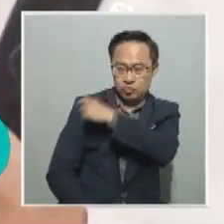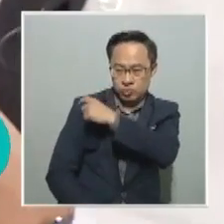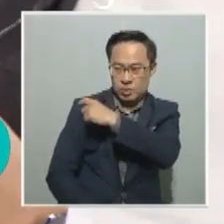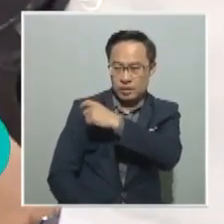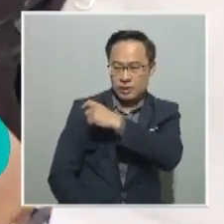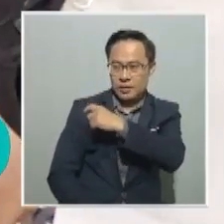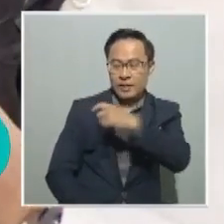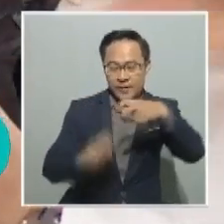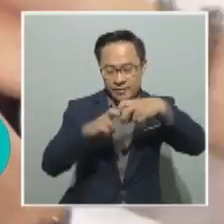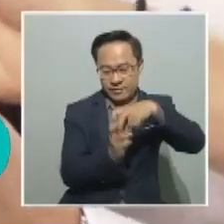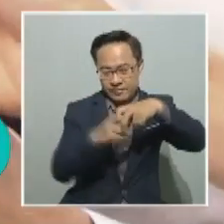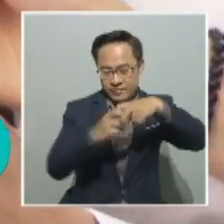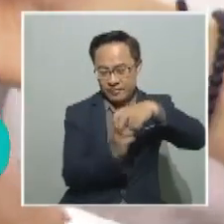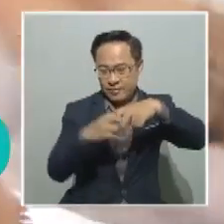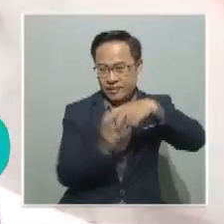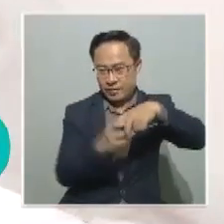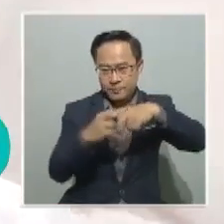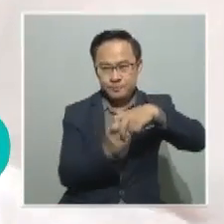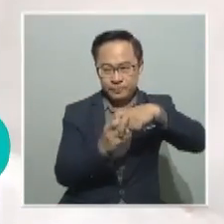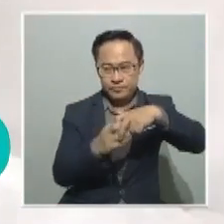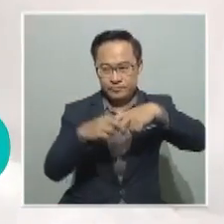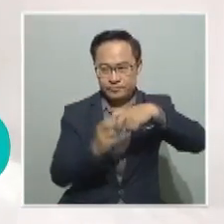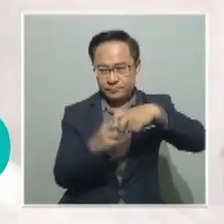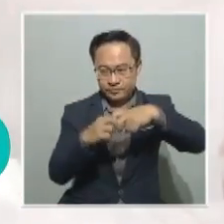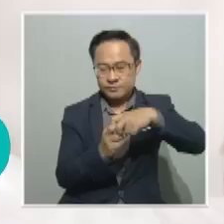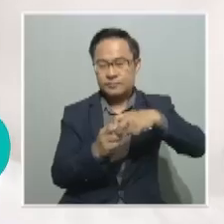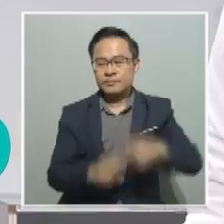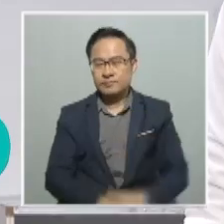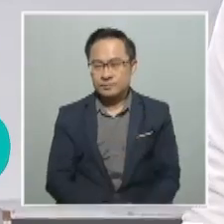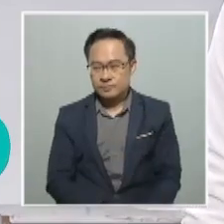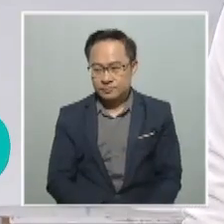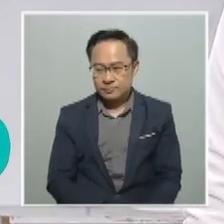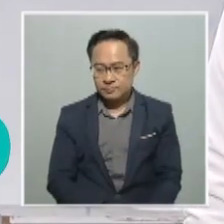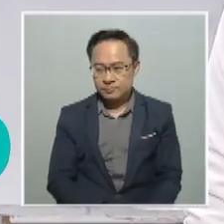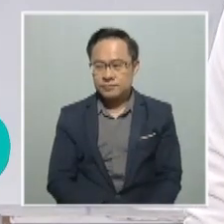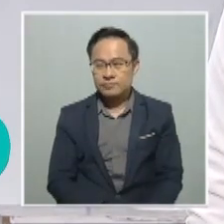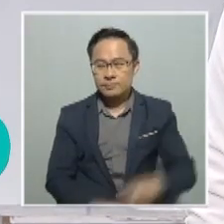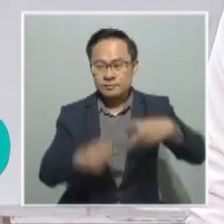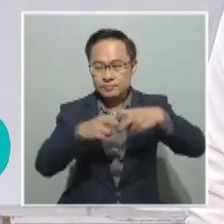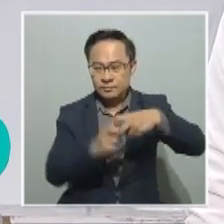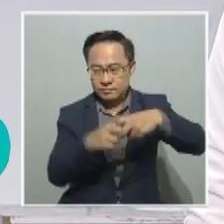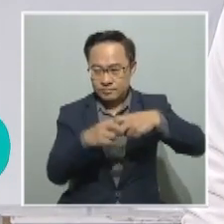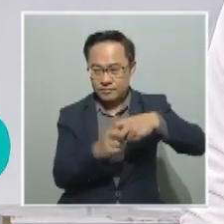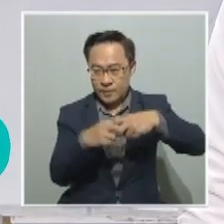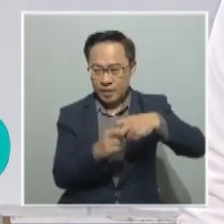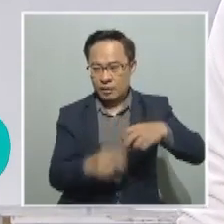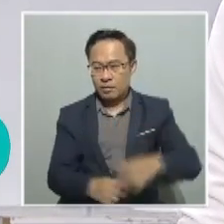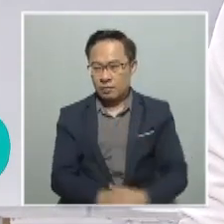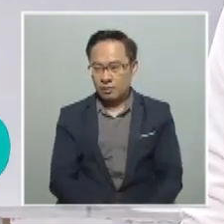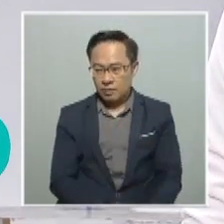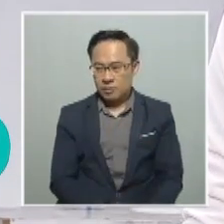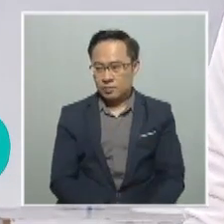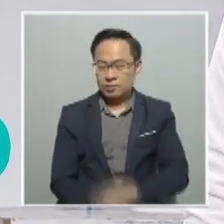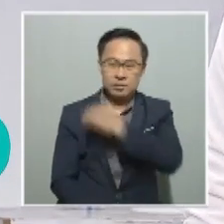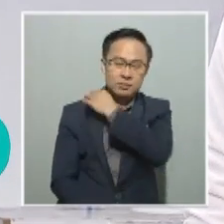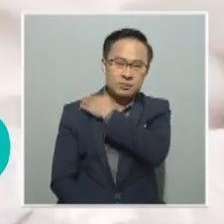ครับอันนี้กระดูกแขน อันนี้คือด้านหลังเรา อันนี้คือด้านหลังอันนี้คือด้านหน้า ทำไม นะครับ ไหปลามันออกมาเยอะขนาดนี้นี่ปกติครับเนี่ย ใช่ครับป